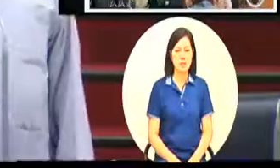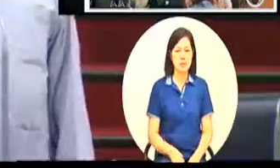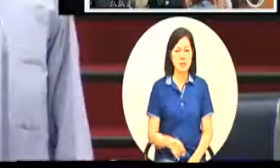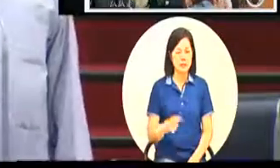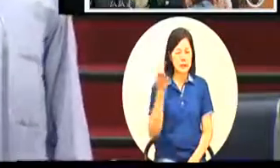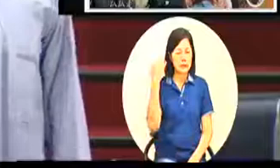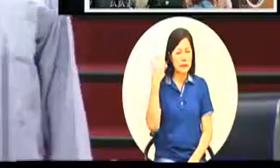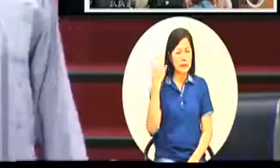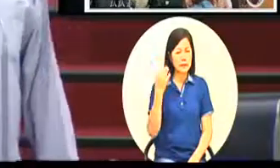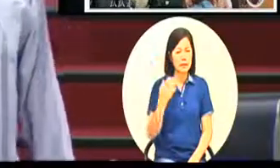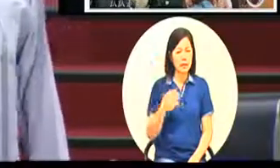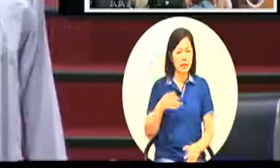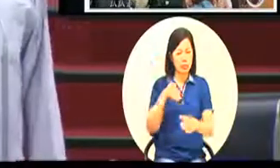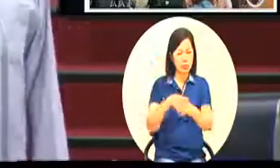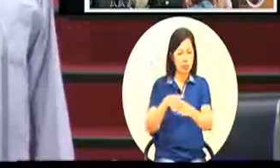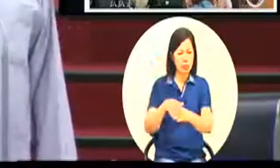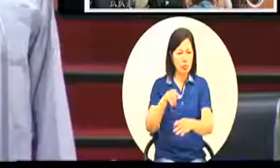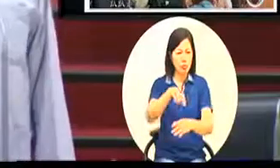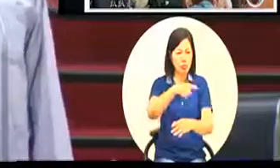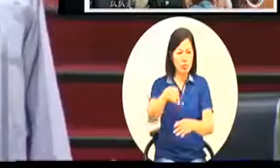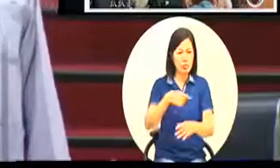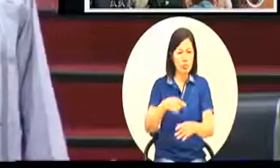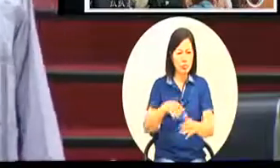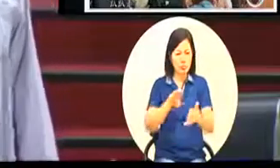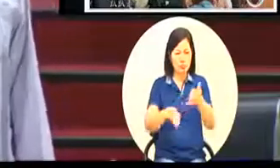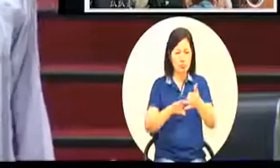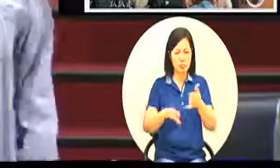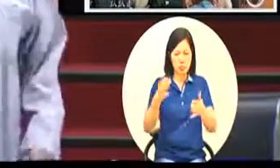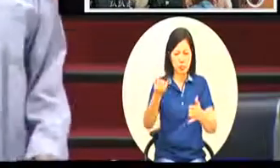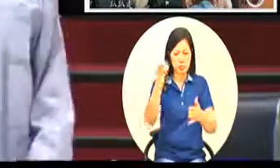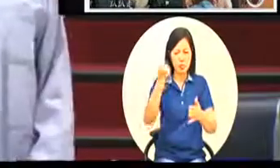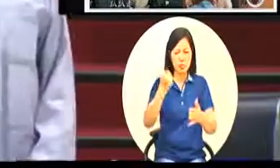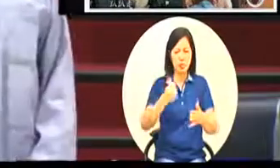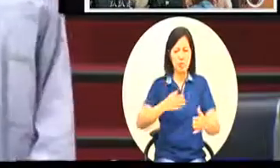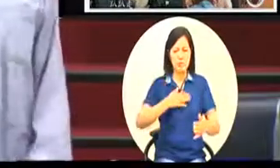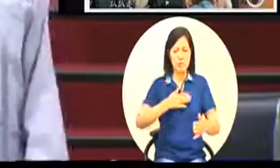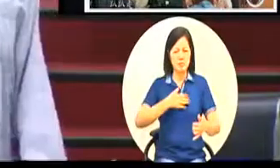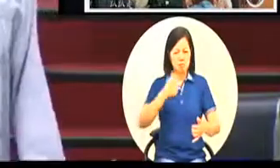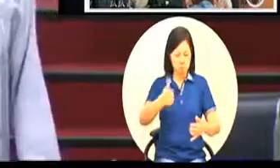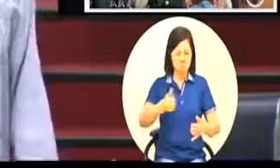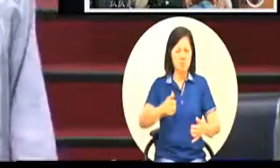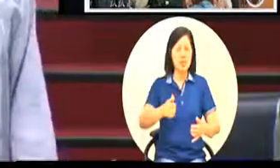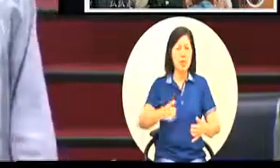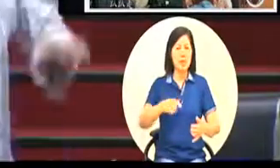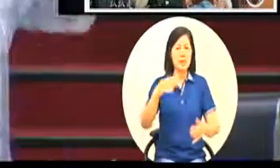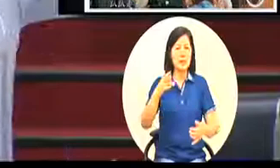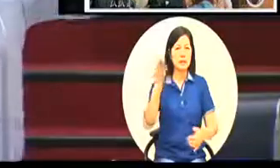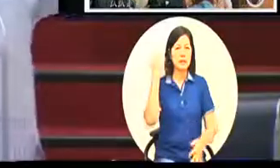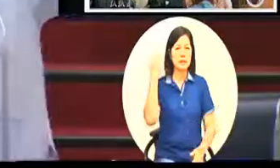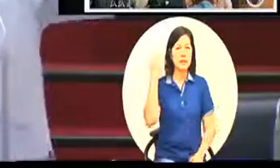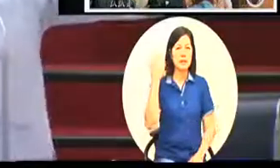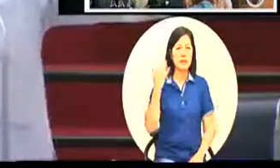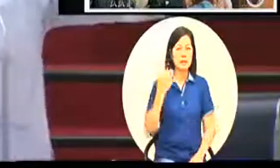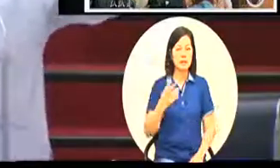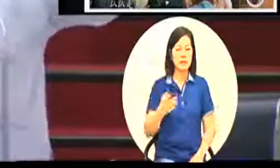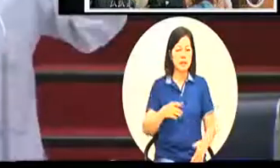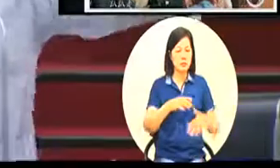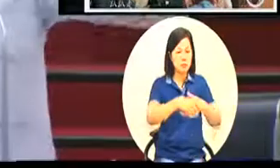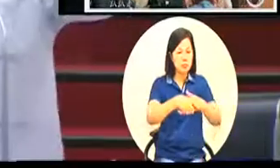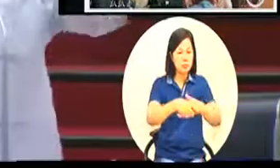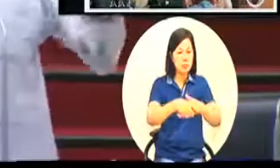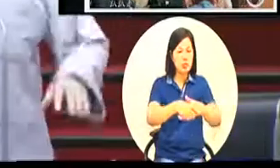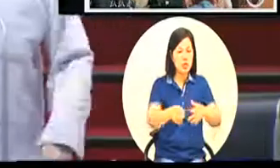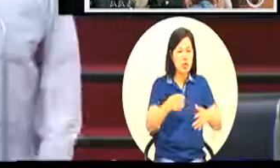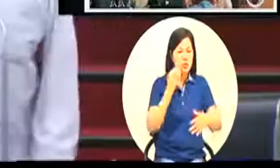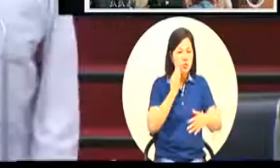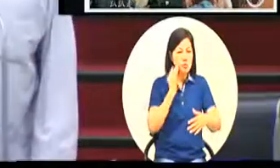啊，靠你一个人霸天独算的啊，你甲当行啊的啊！当时来的时阵，牵你的手，讲哪有你